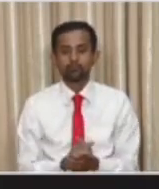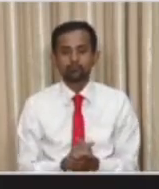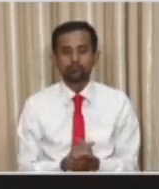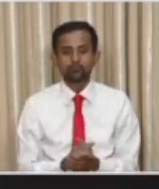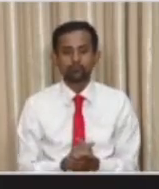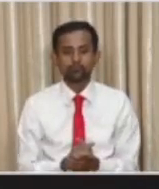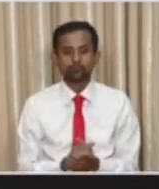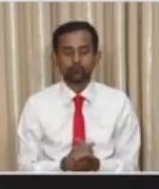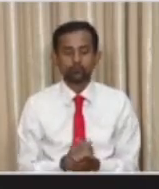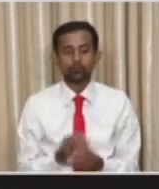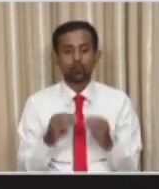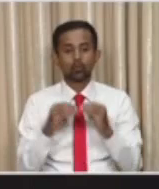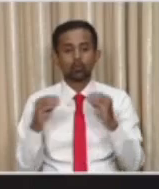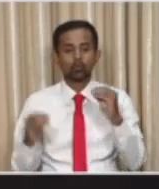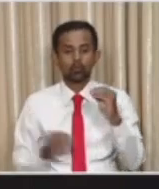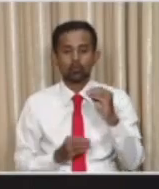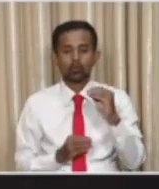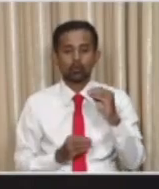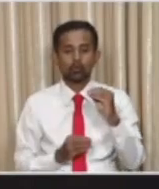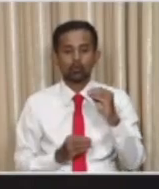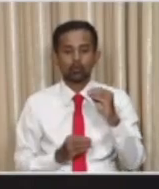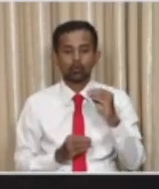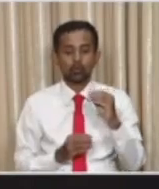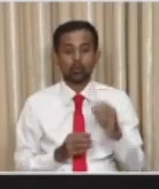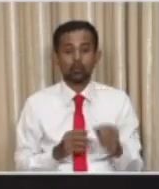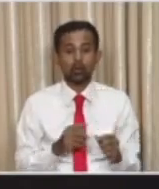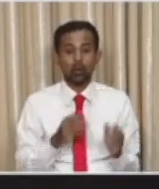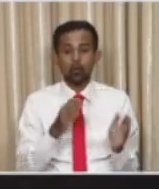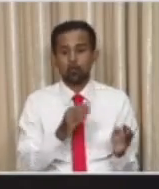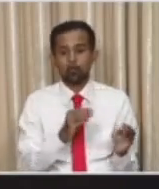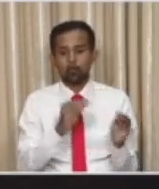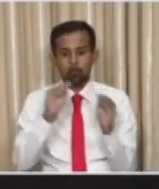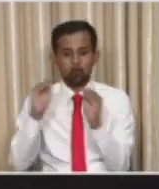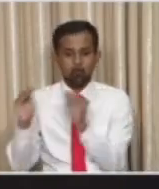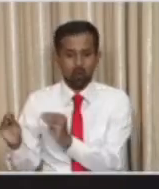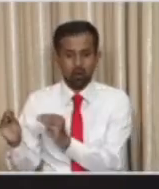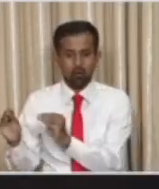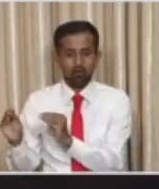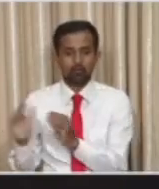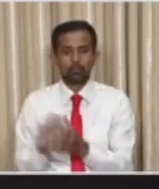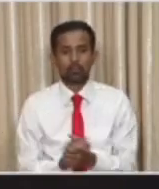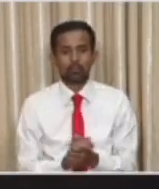අයට දුන්න විකල්පය තමයි මොනටෝරියම් කියලා එකක් දුන්නේ. ඒකේ පළවෙනි